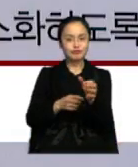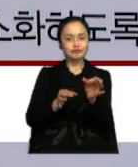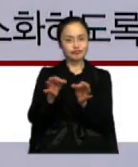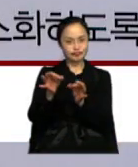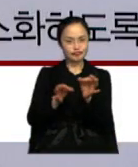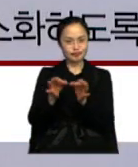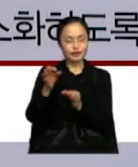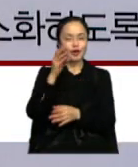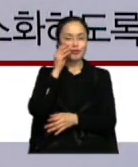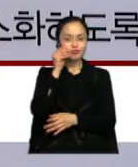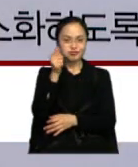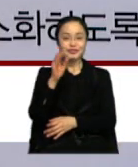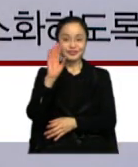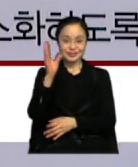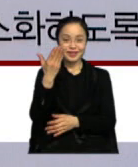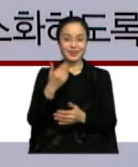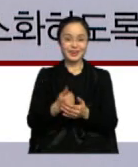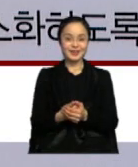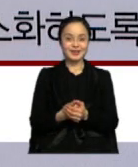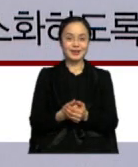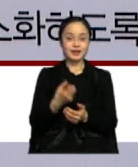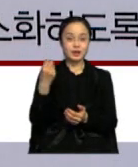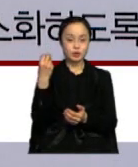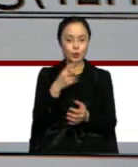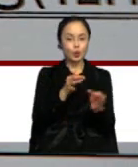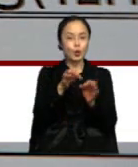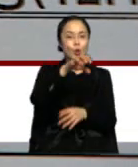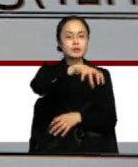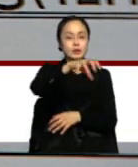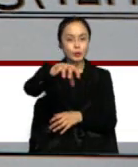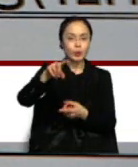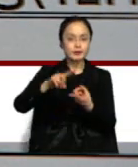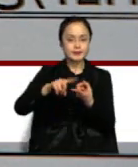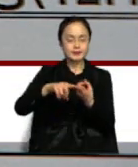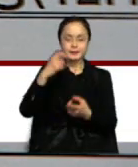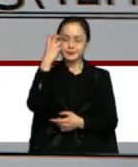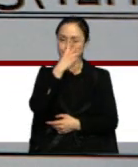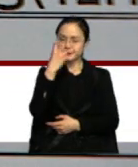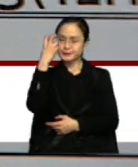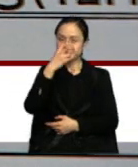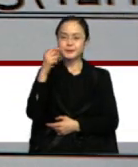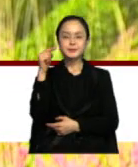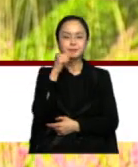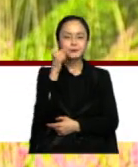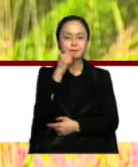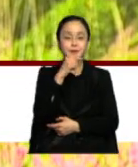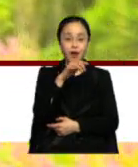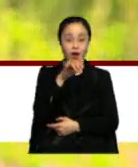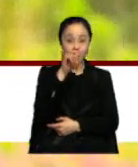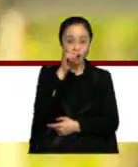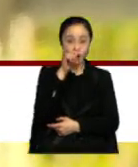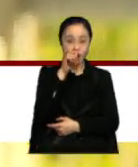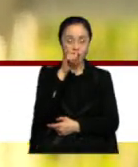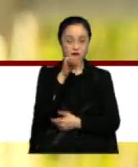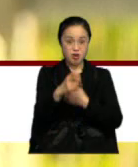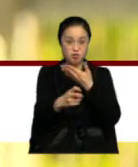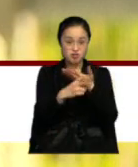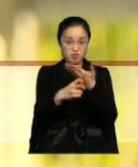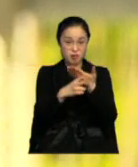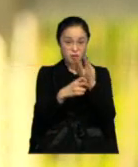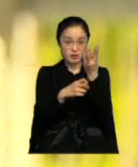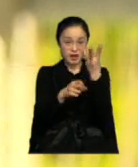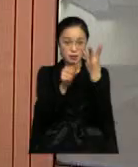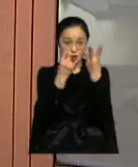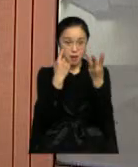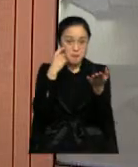영업시간, 영업장소 등에 대해 꾸준히 단속을 시행하고 있습니다. 허가 요건을 3회 이상 위반하면 남대문시장에서의 영업은